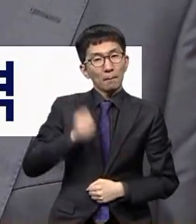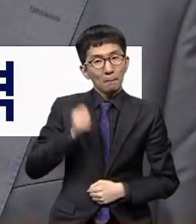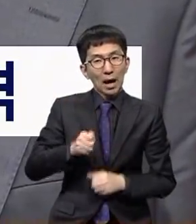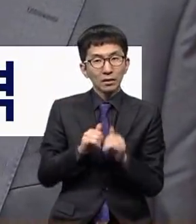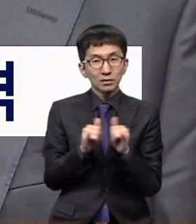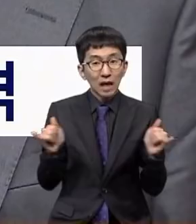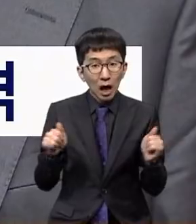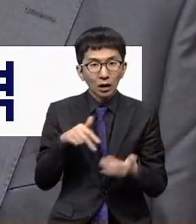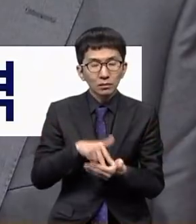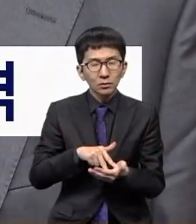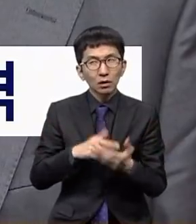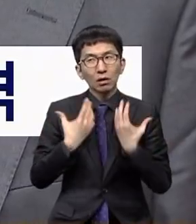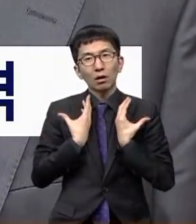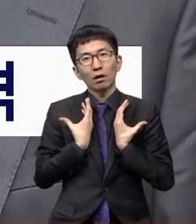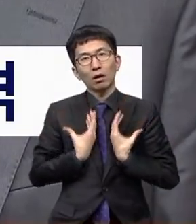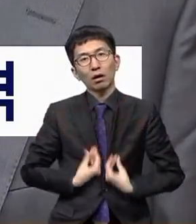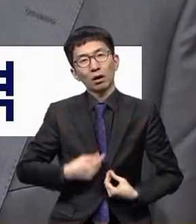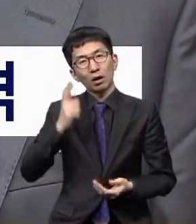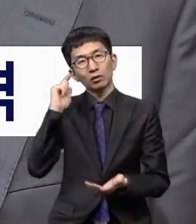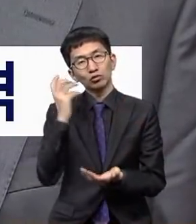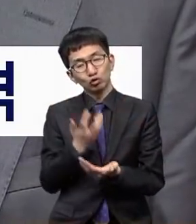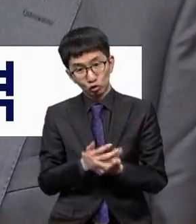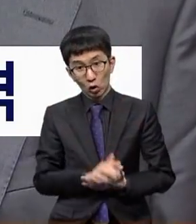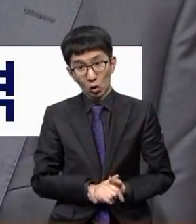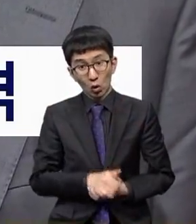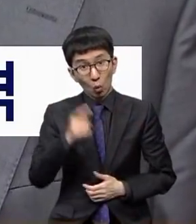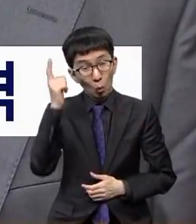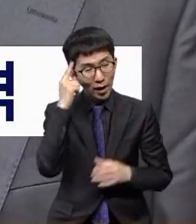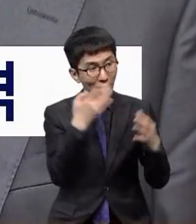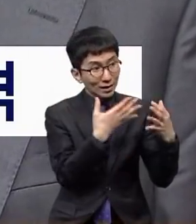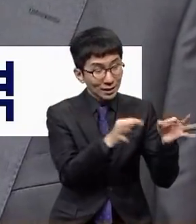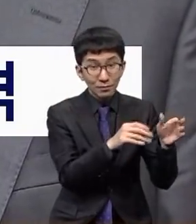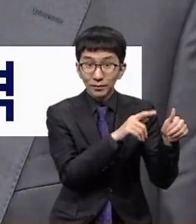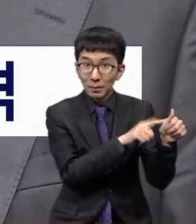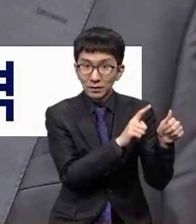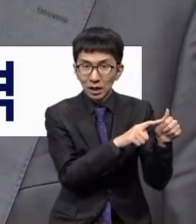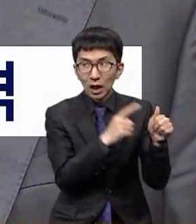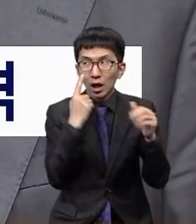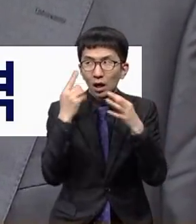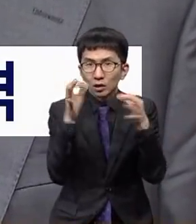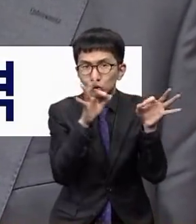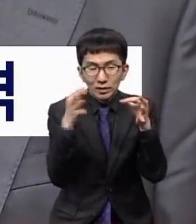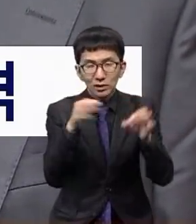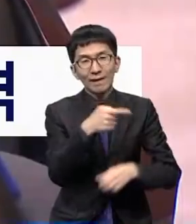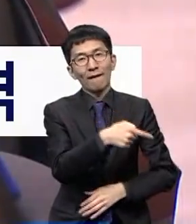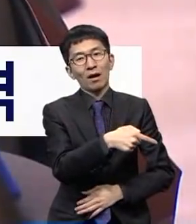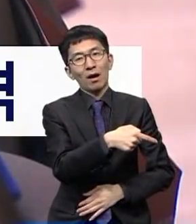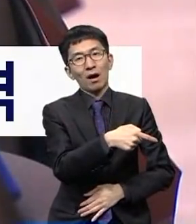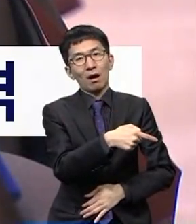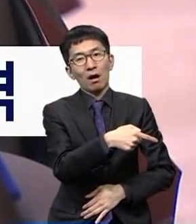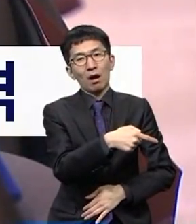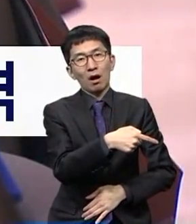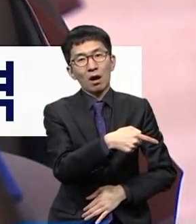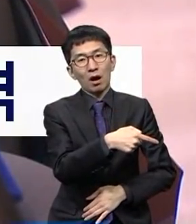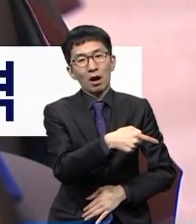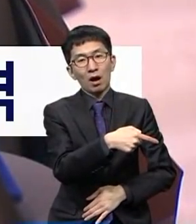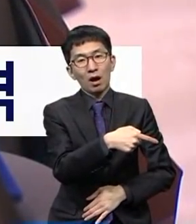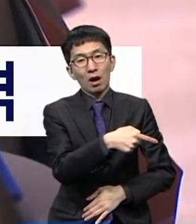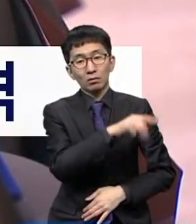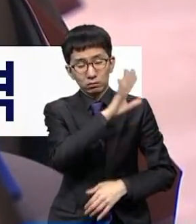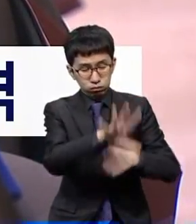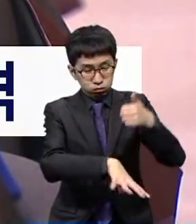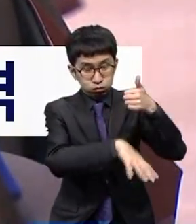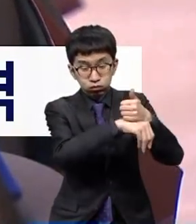충분했습니다 설마했던 대법원장의 정치권의 눈치를 봤다 는 주장이 사실로 드러났다 삽 없고 최고 수장에